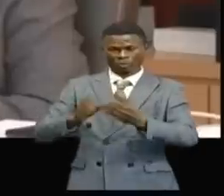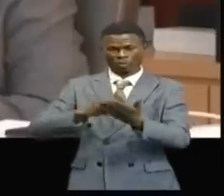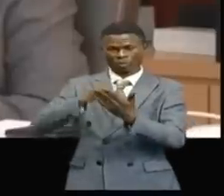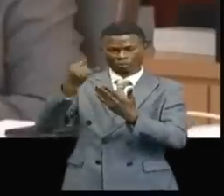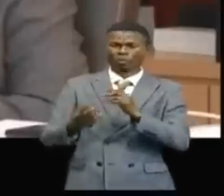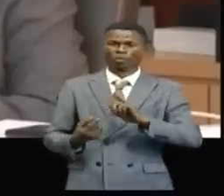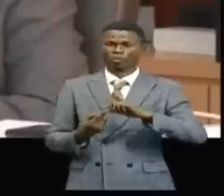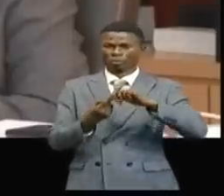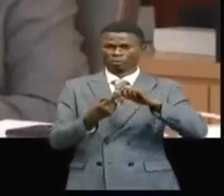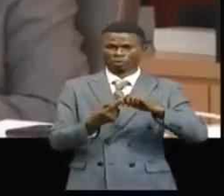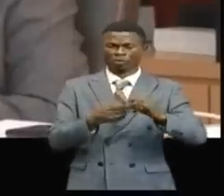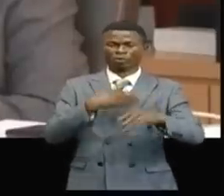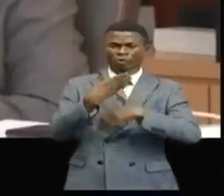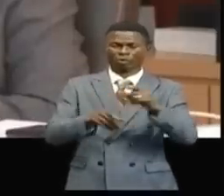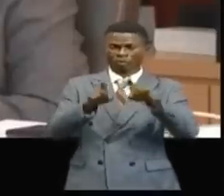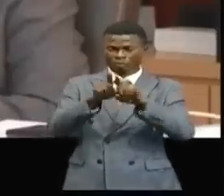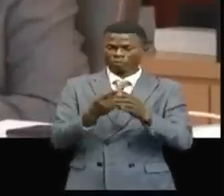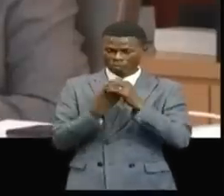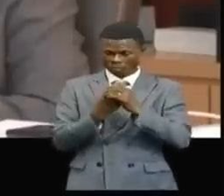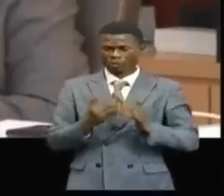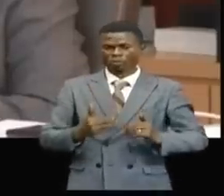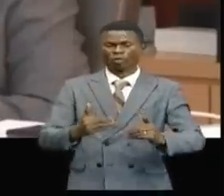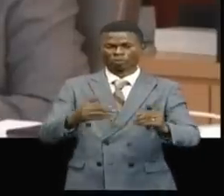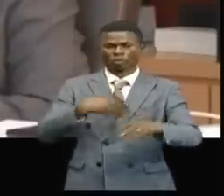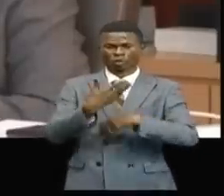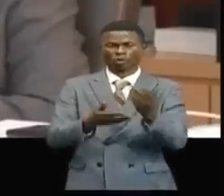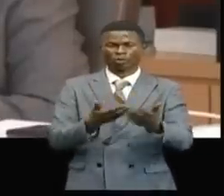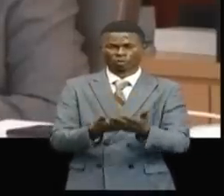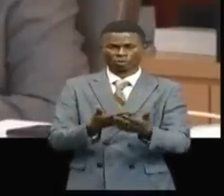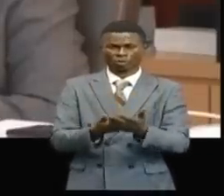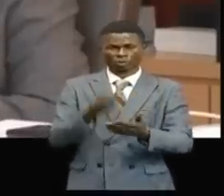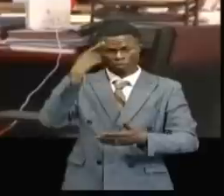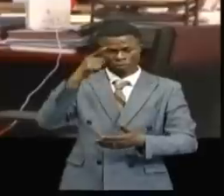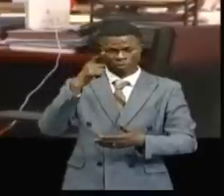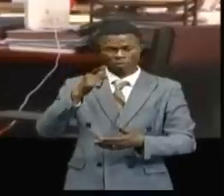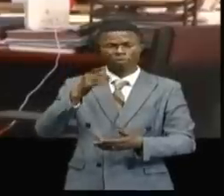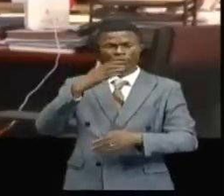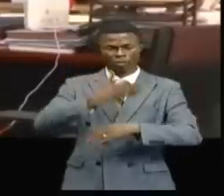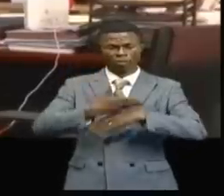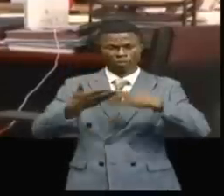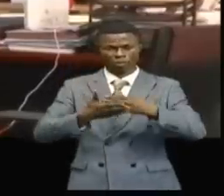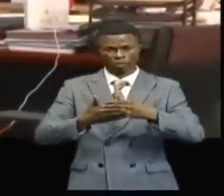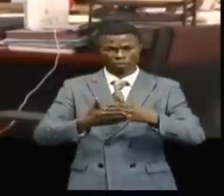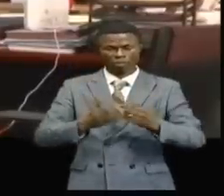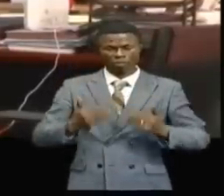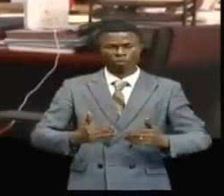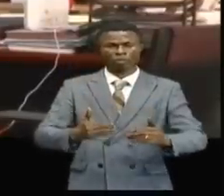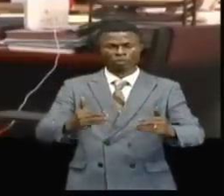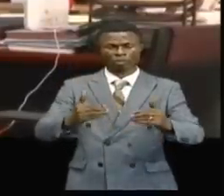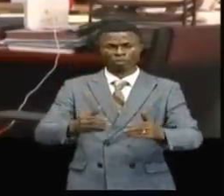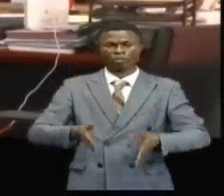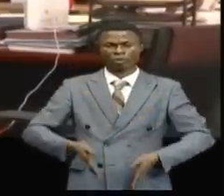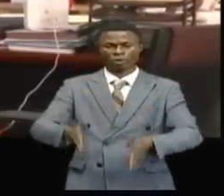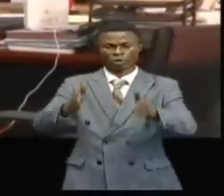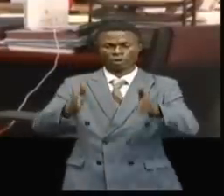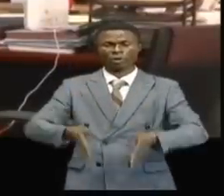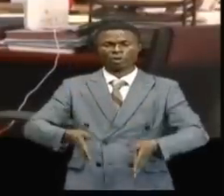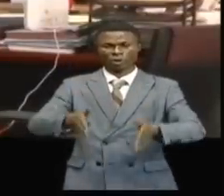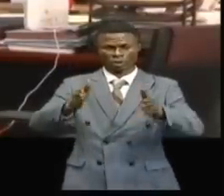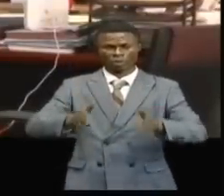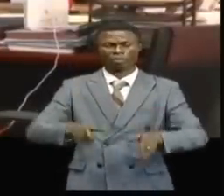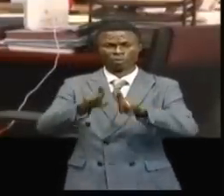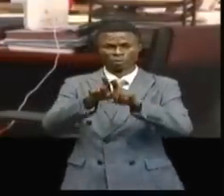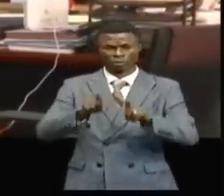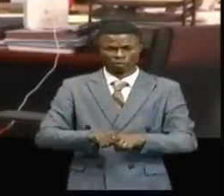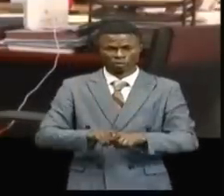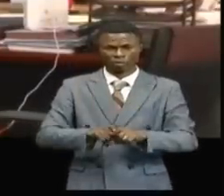particuliers réalisés et en cours de réalisation pour la réhabilitation et la construction de certains axes routiers ainsi